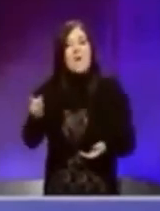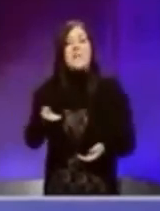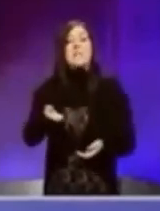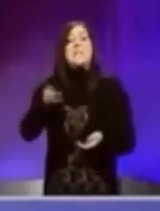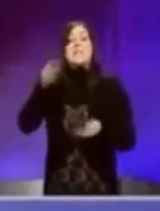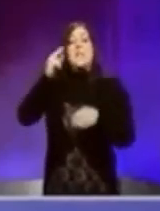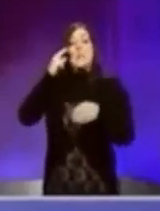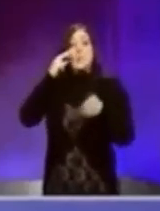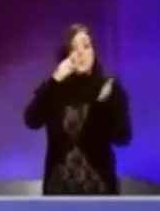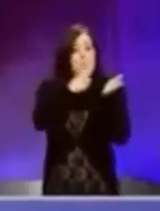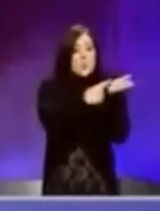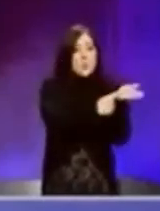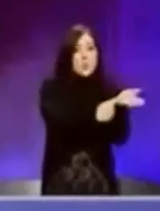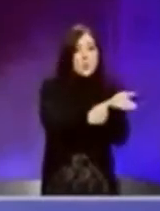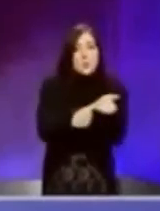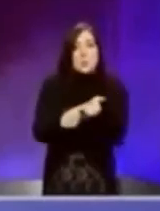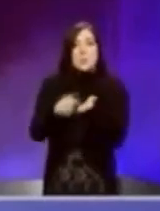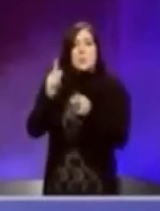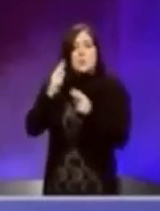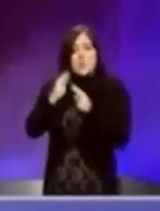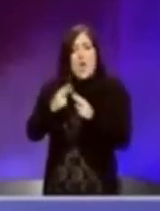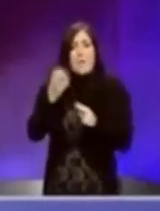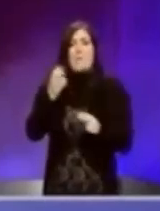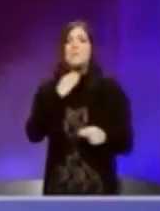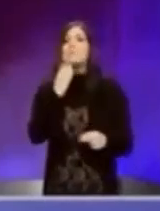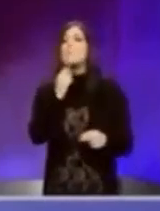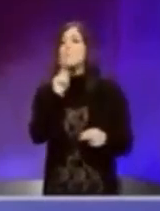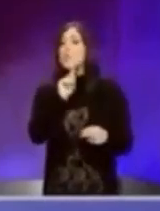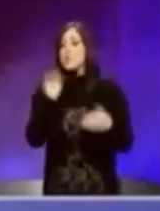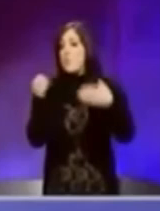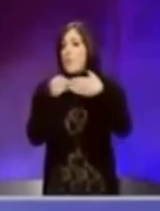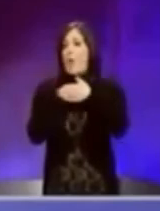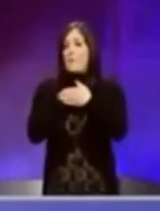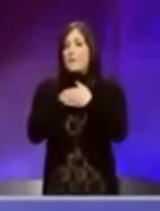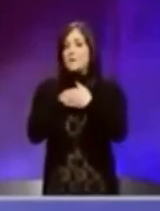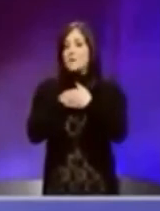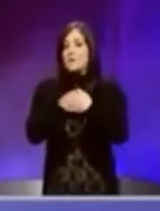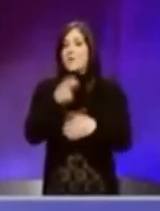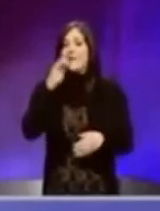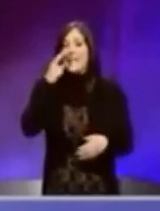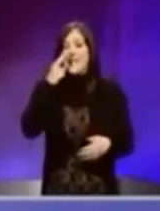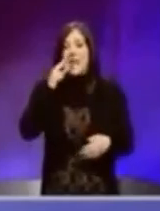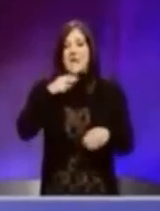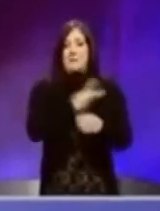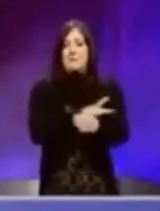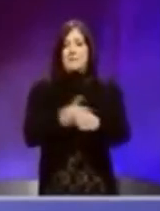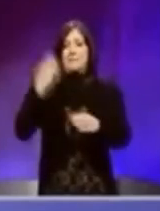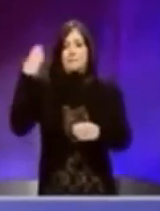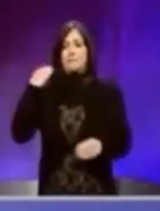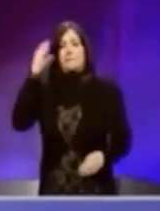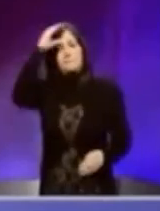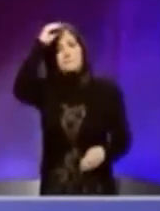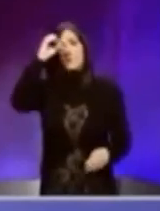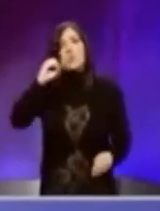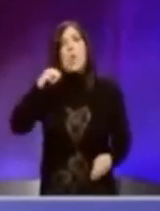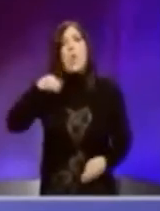trasparenti. Rajna matul dawn l-aħħar ġimgħatejn, l-Ombudsman tal-Unjoni Ewropea jordna